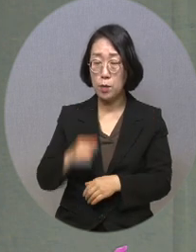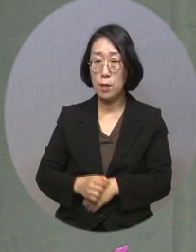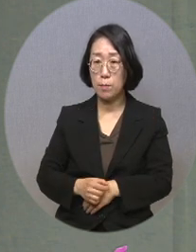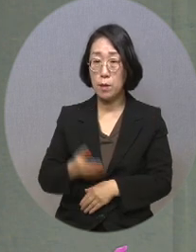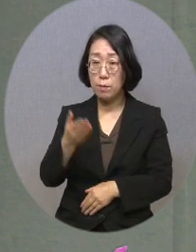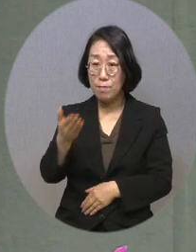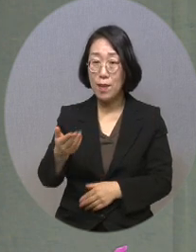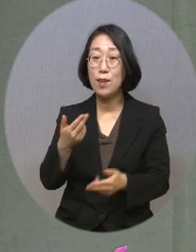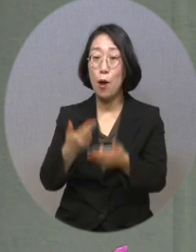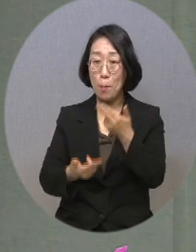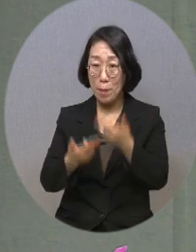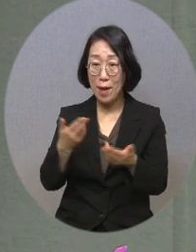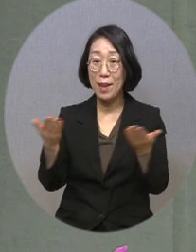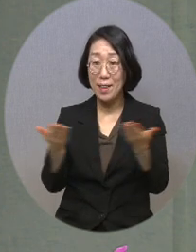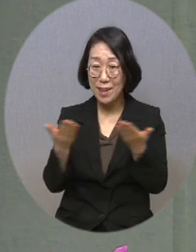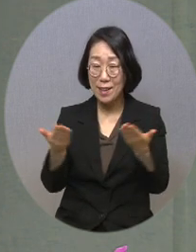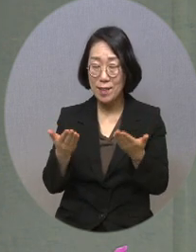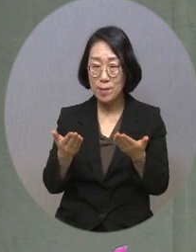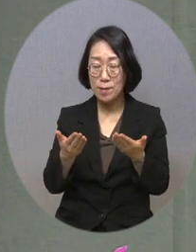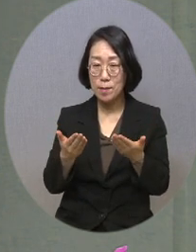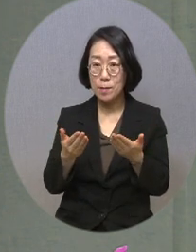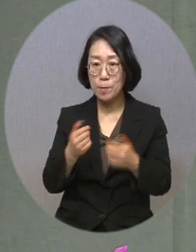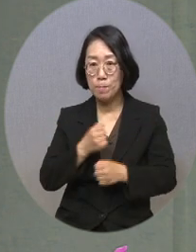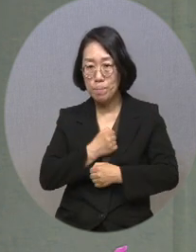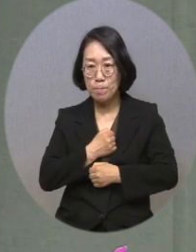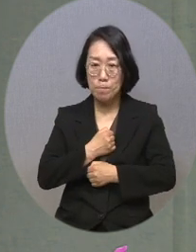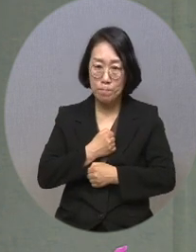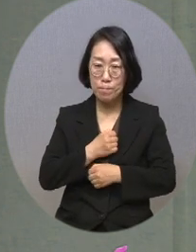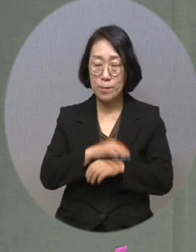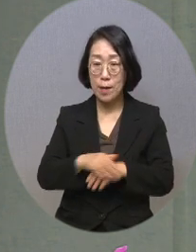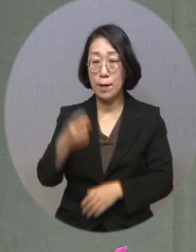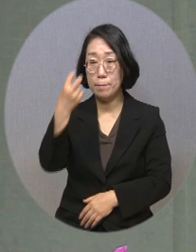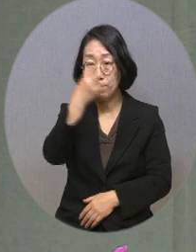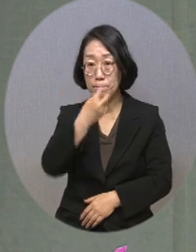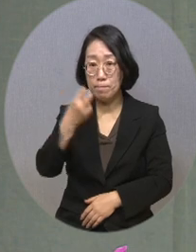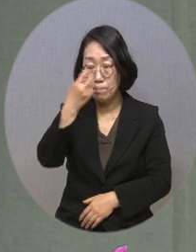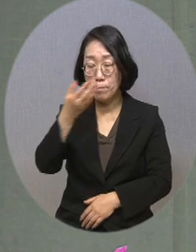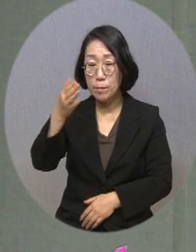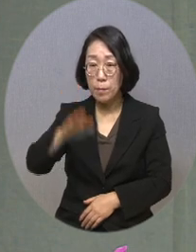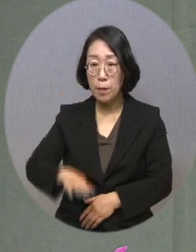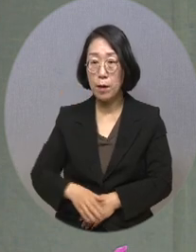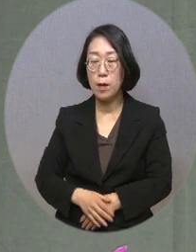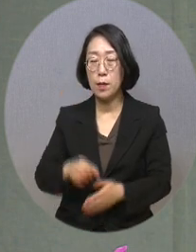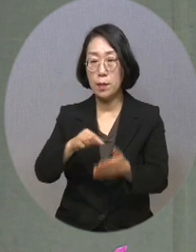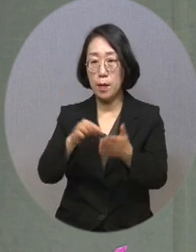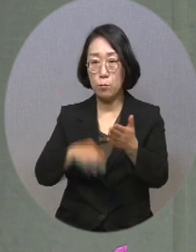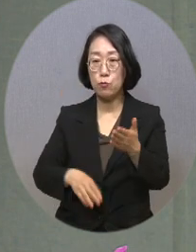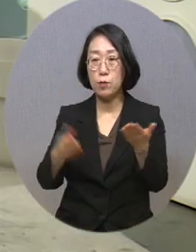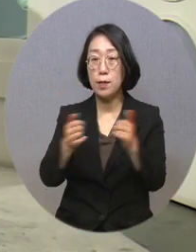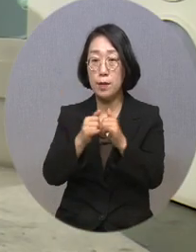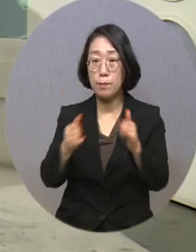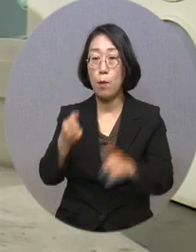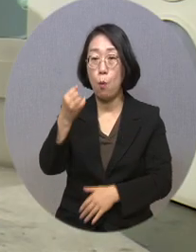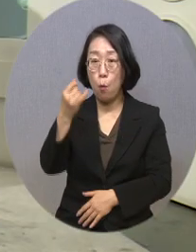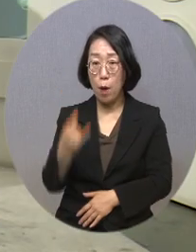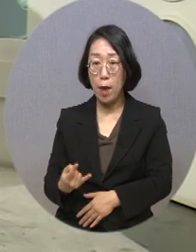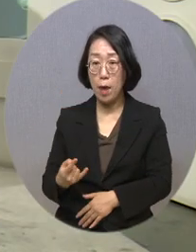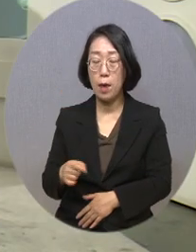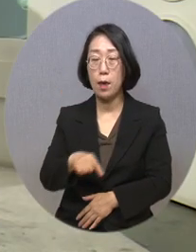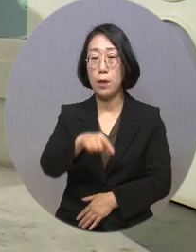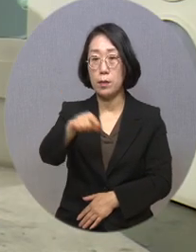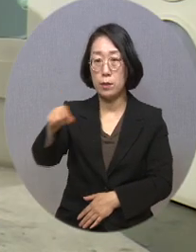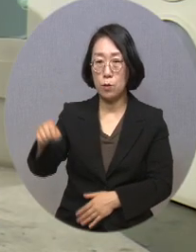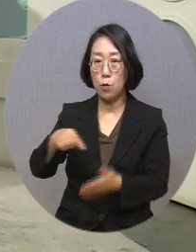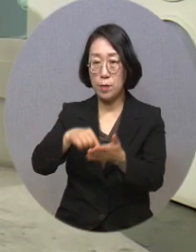차원에서 하시겠지만은 회에서 세무사회라는 그 조직 자체에서 그런 그 소위